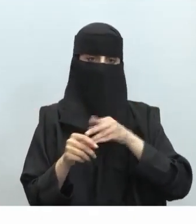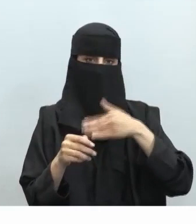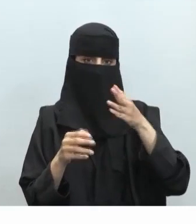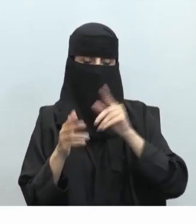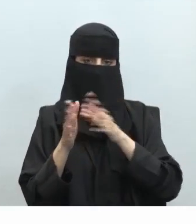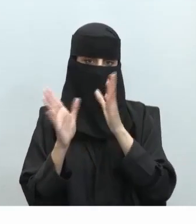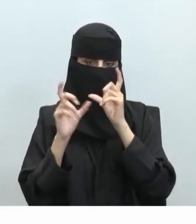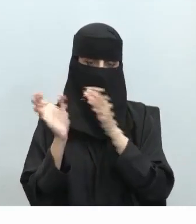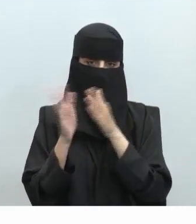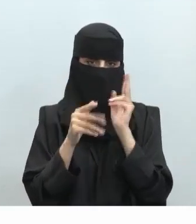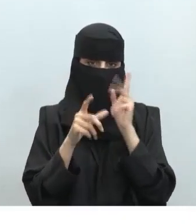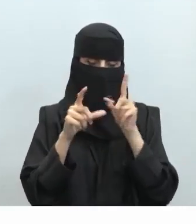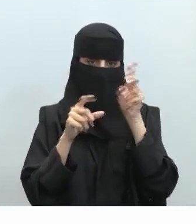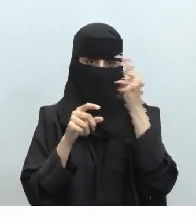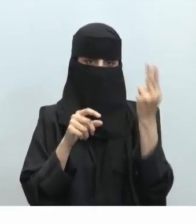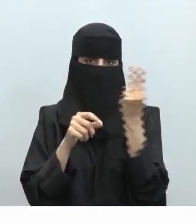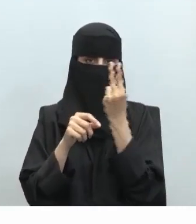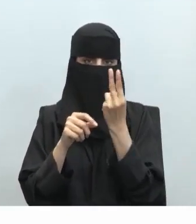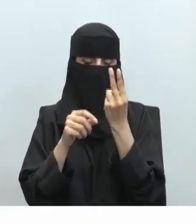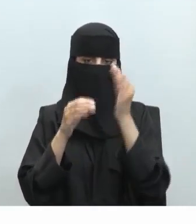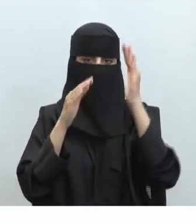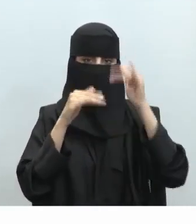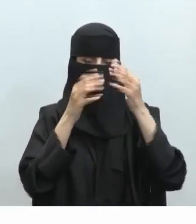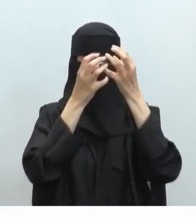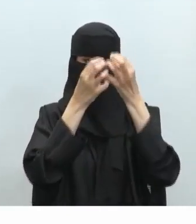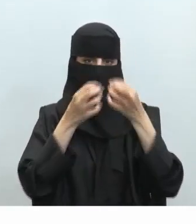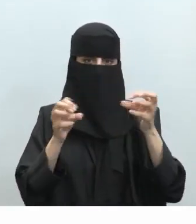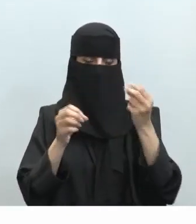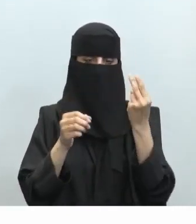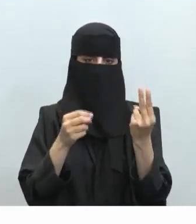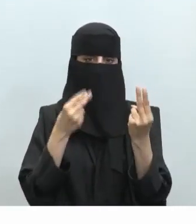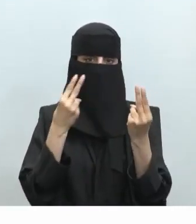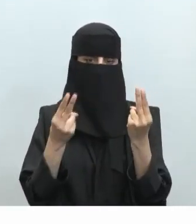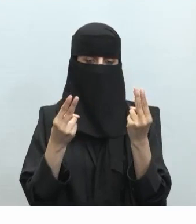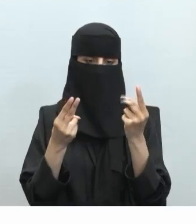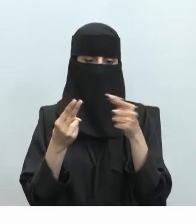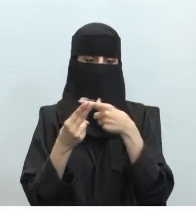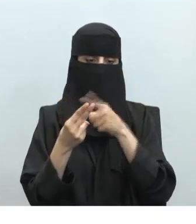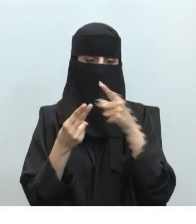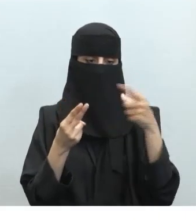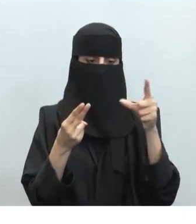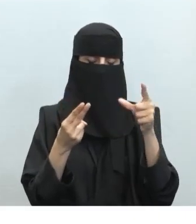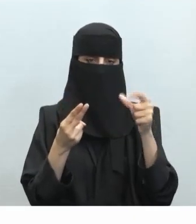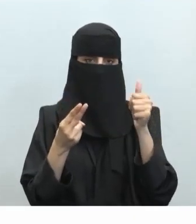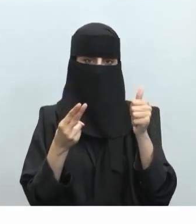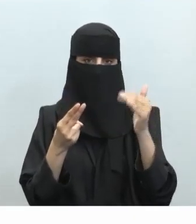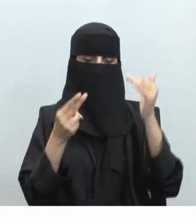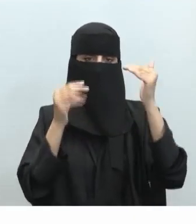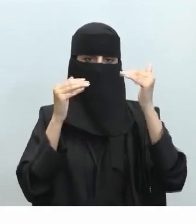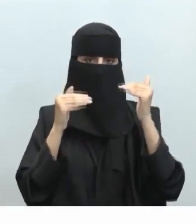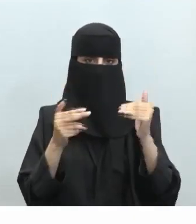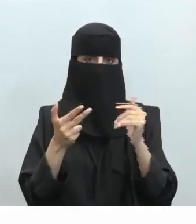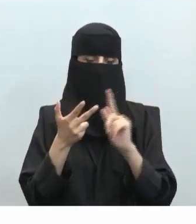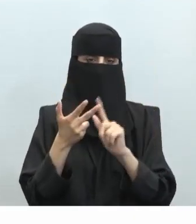الثانيه نشاهد هنا المرحله الثانيه المرحله الاولى او عفوا الصوره الثانيه في المرحله الاولى كان الانقسام بشكل طبيعي